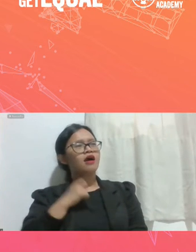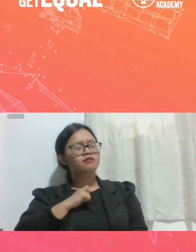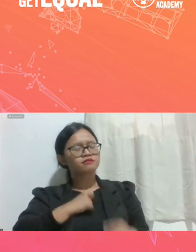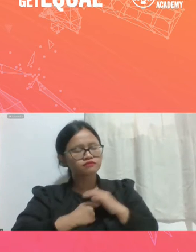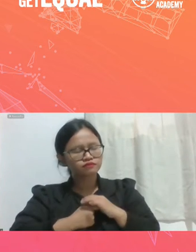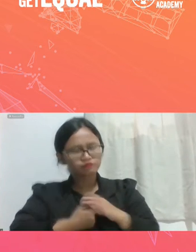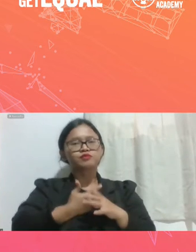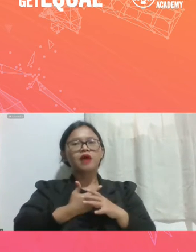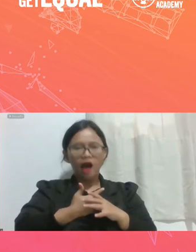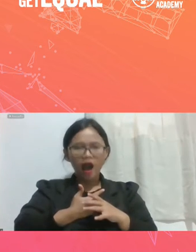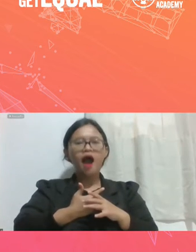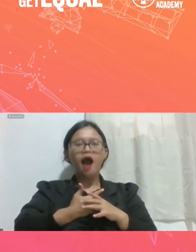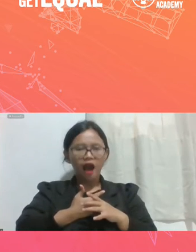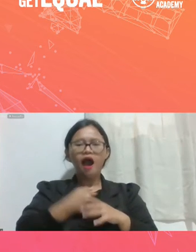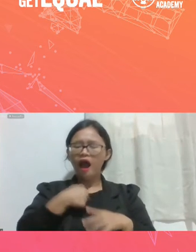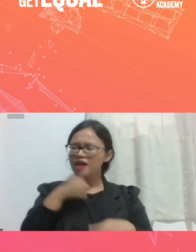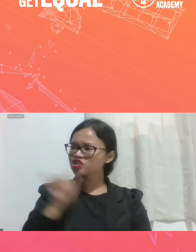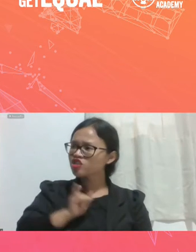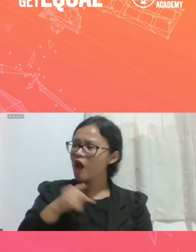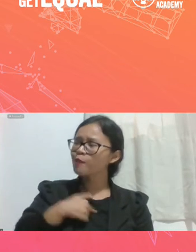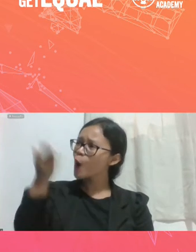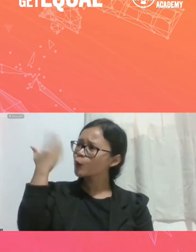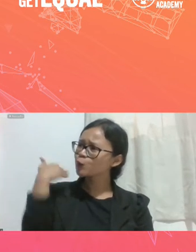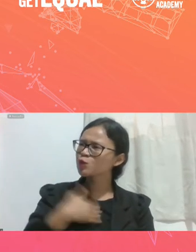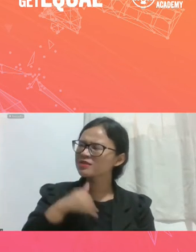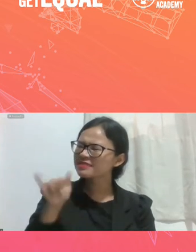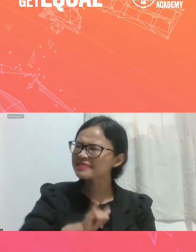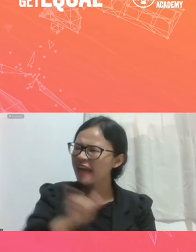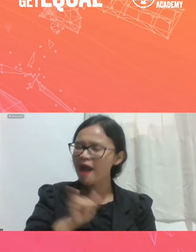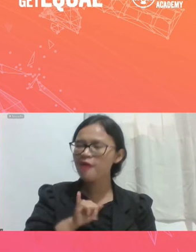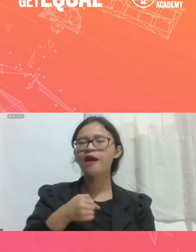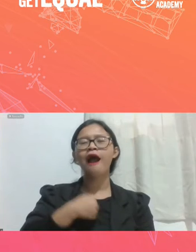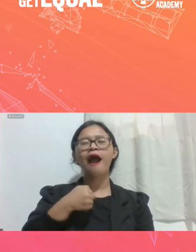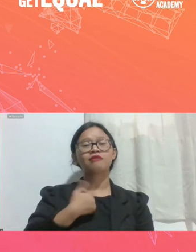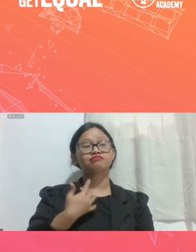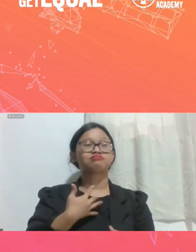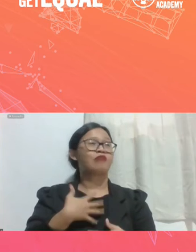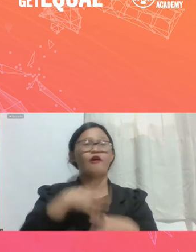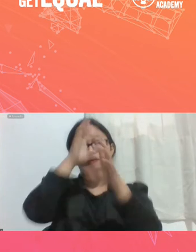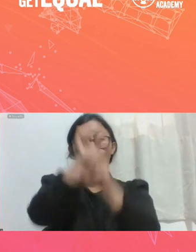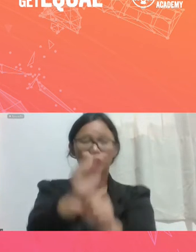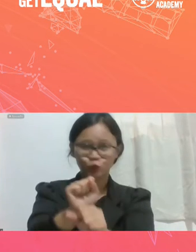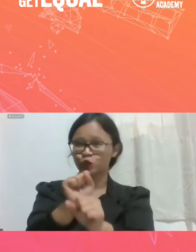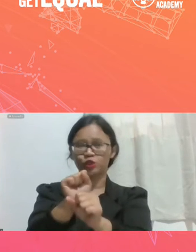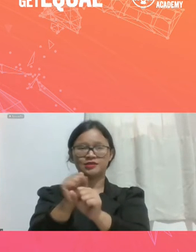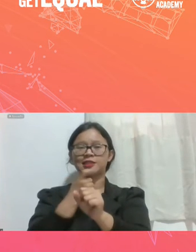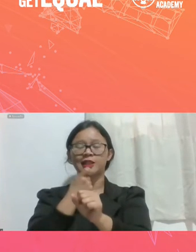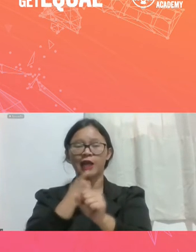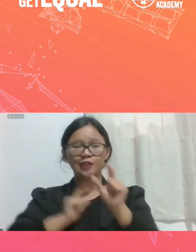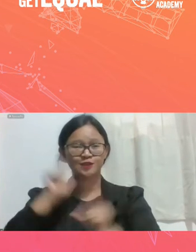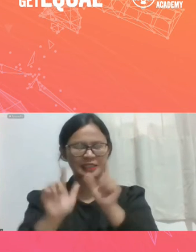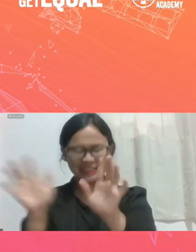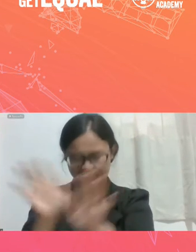berusia 17 tahun, saya juga punya kegelisahan yang sama, meskipun tidak spesifik tentang kasus gender, tapi tentu saja pada